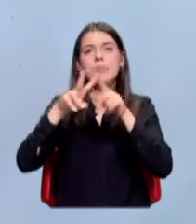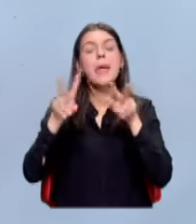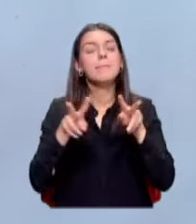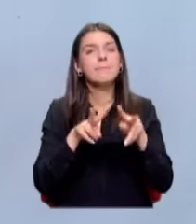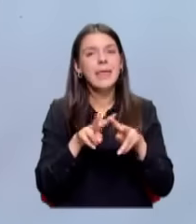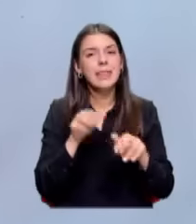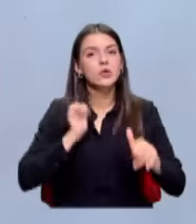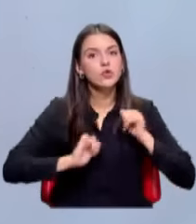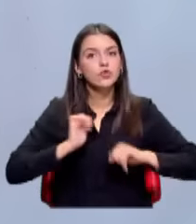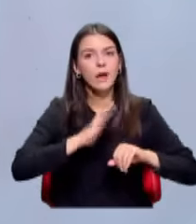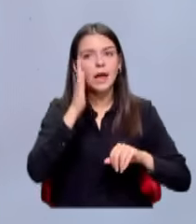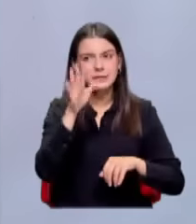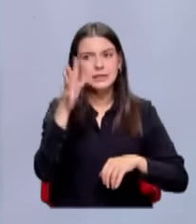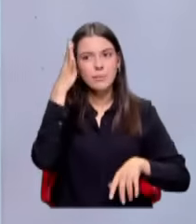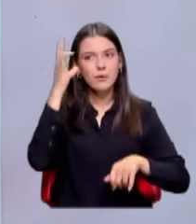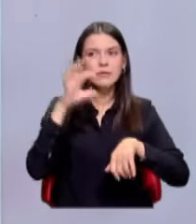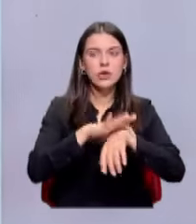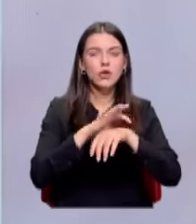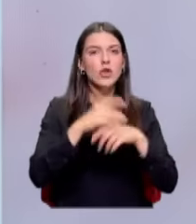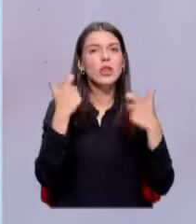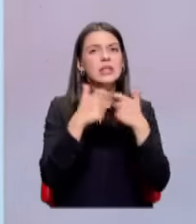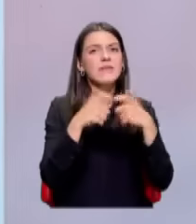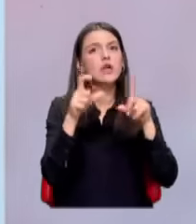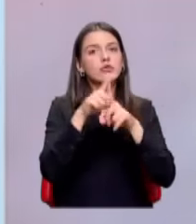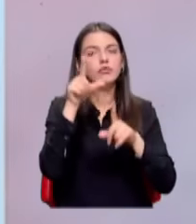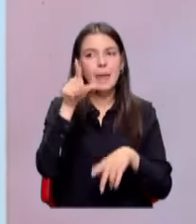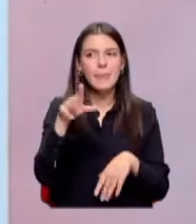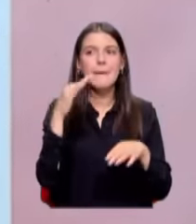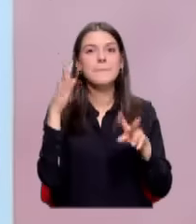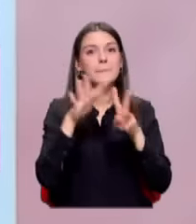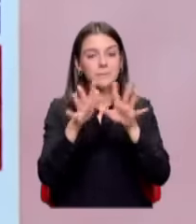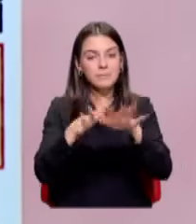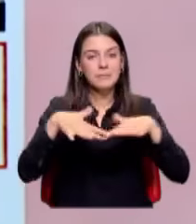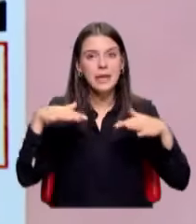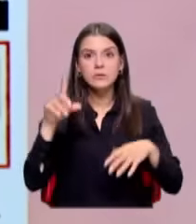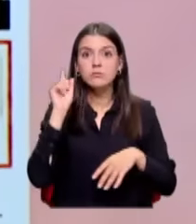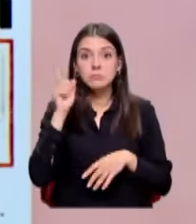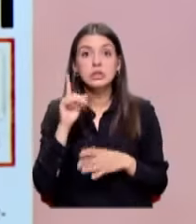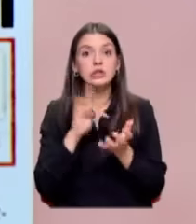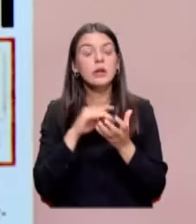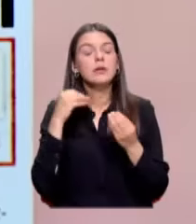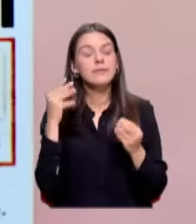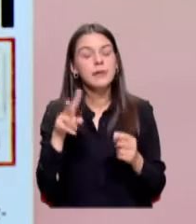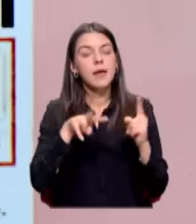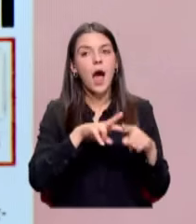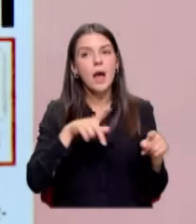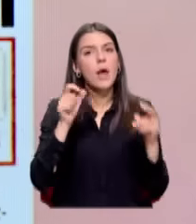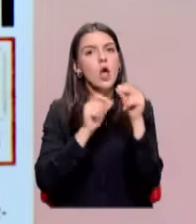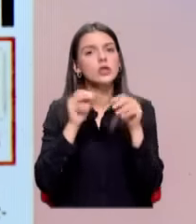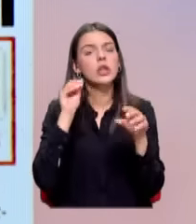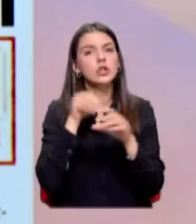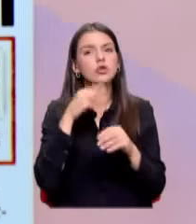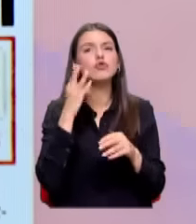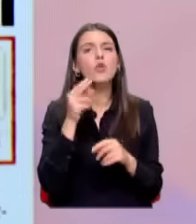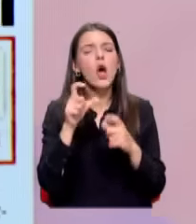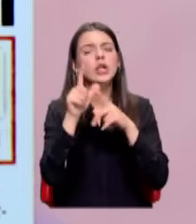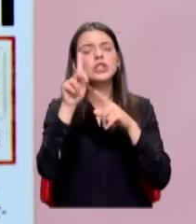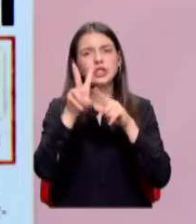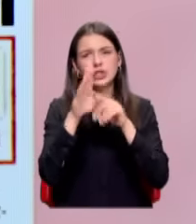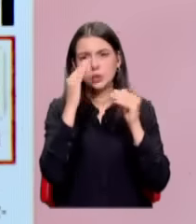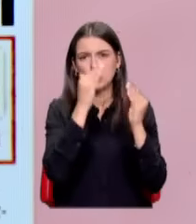Doktor Savaş Duman attığı yumruk nedeniyle meclisin kınama cezası verdiği AKP'li Alpay Özalan için çok şık